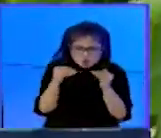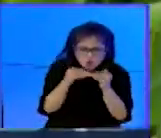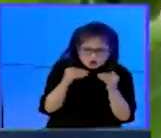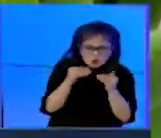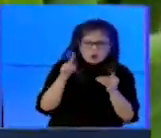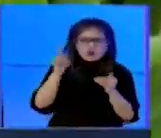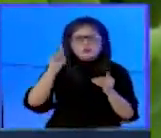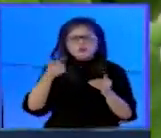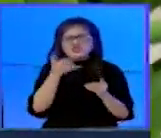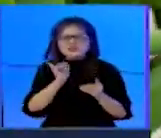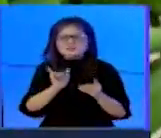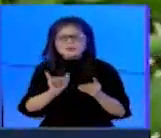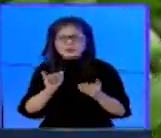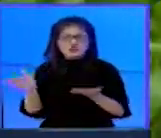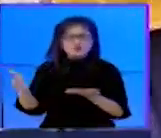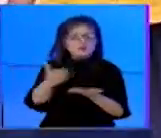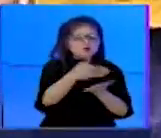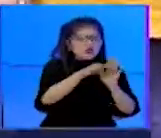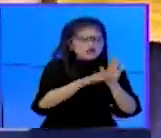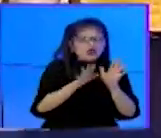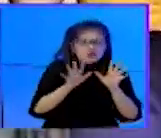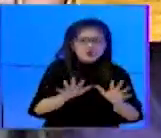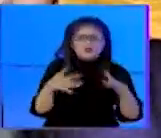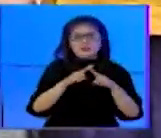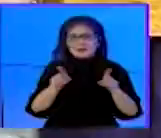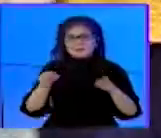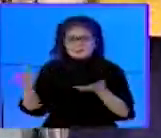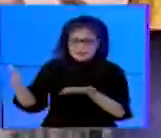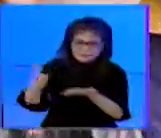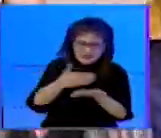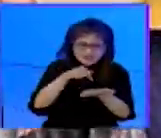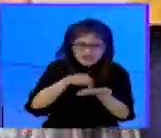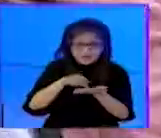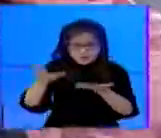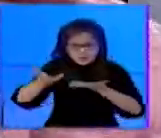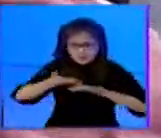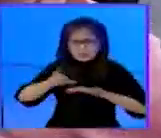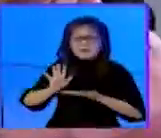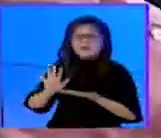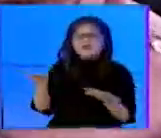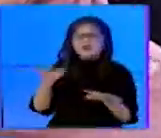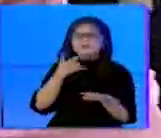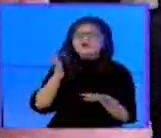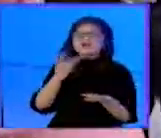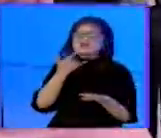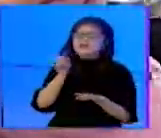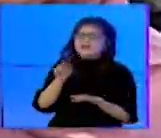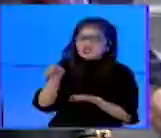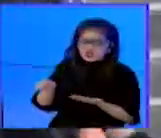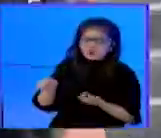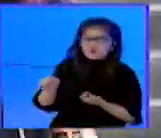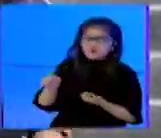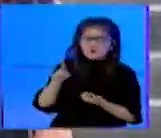jangan ngumpulin data, tapi setelah ngumpulin data, taunya nggak dapet. Kan kebanyakan seperti itu ya. Gitu. Jadi memang